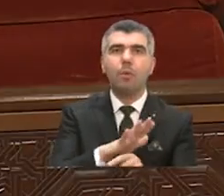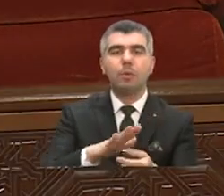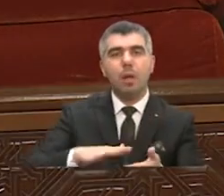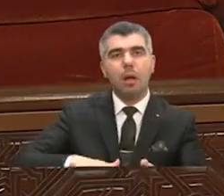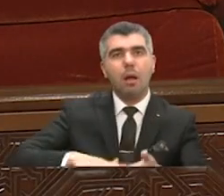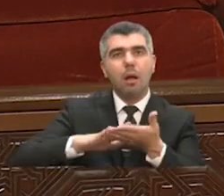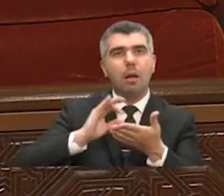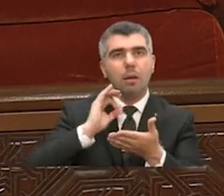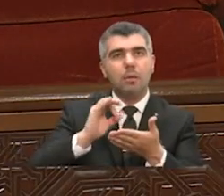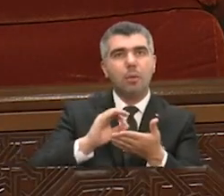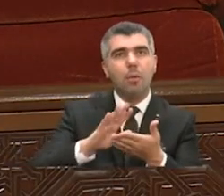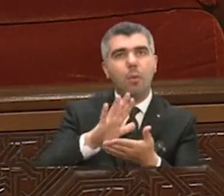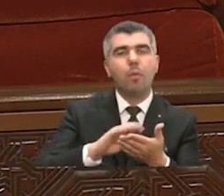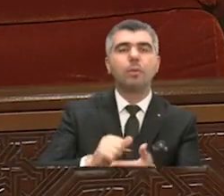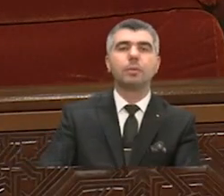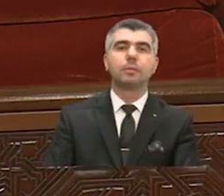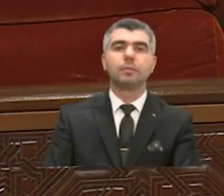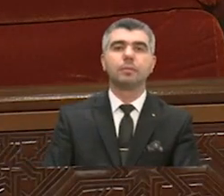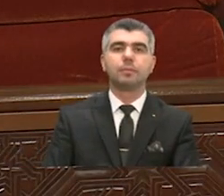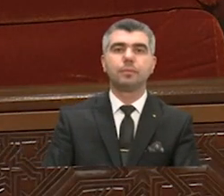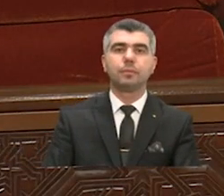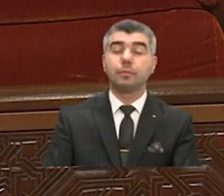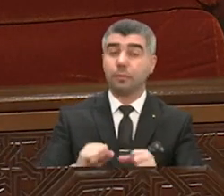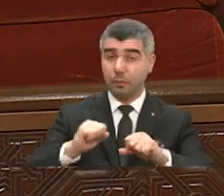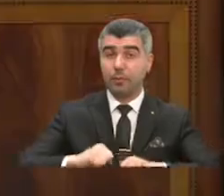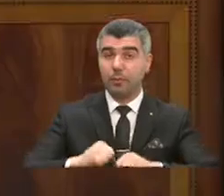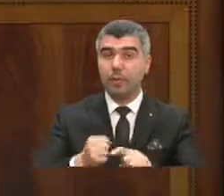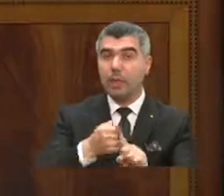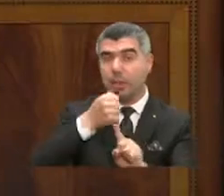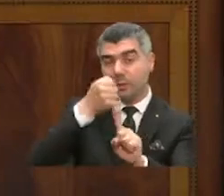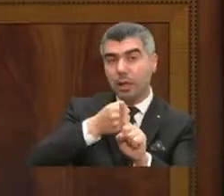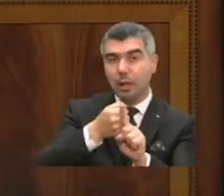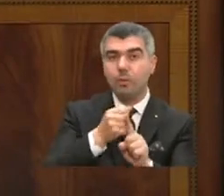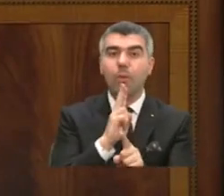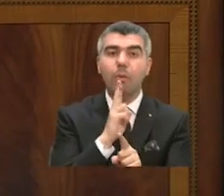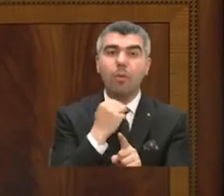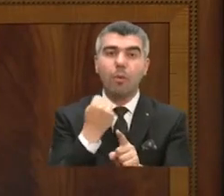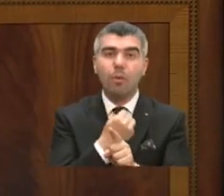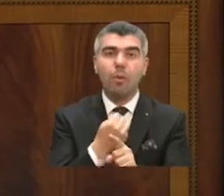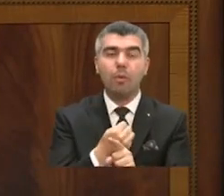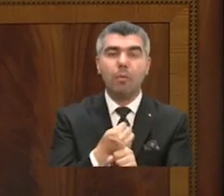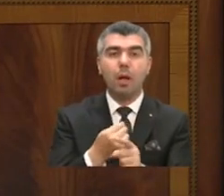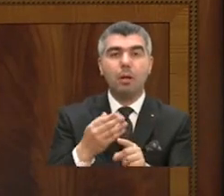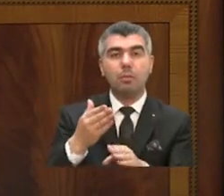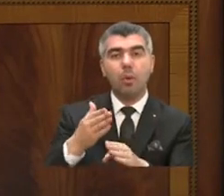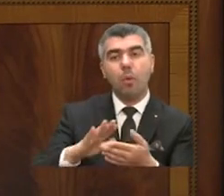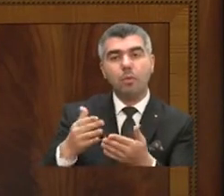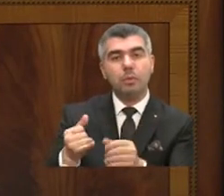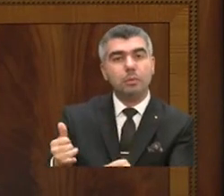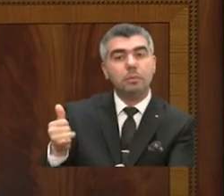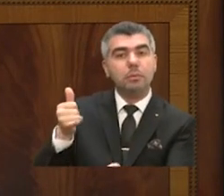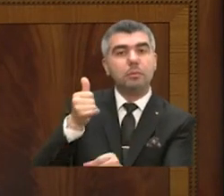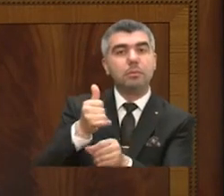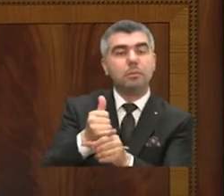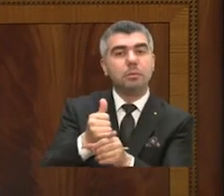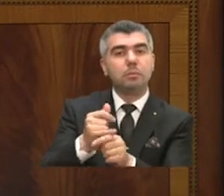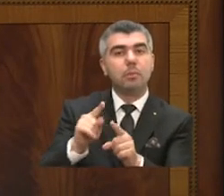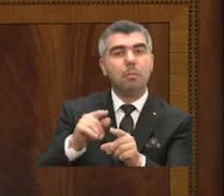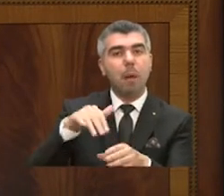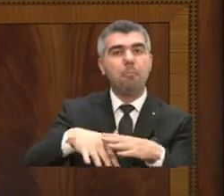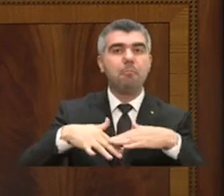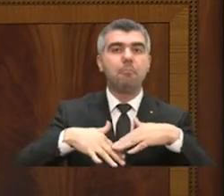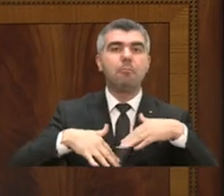عمومية لائقة. لذلك عملت الحكومة منذ تنصيبها من قبل مجلسي